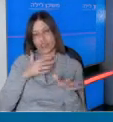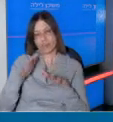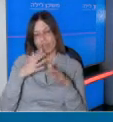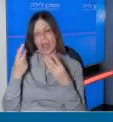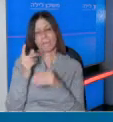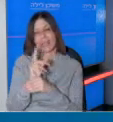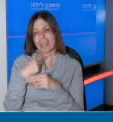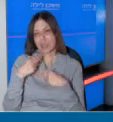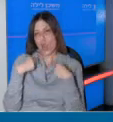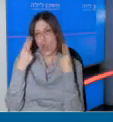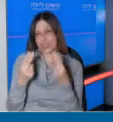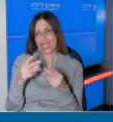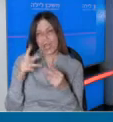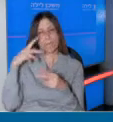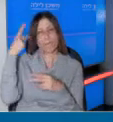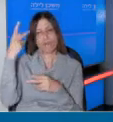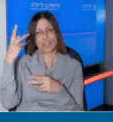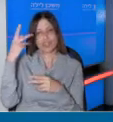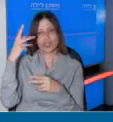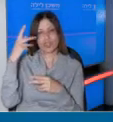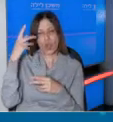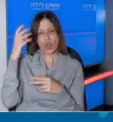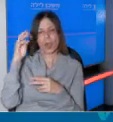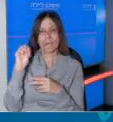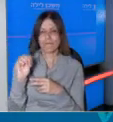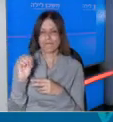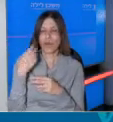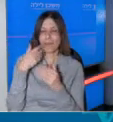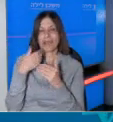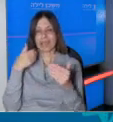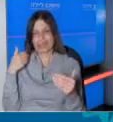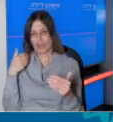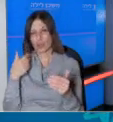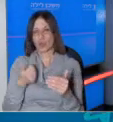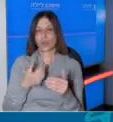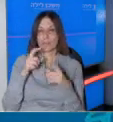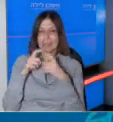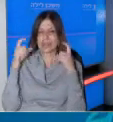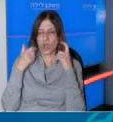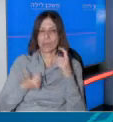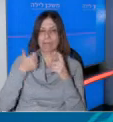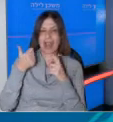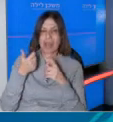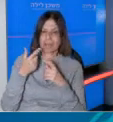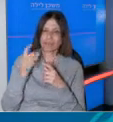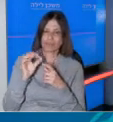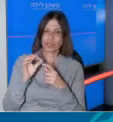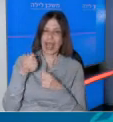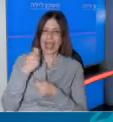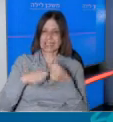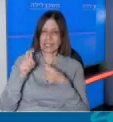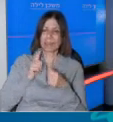אליך, פרופסור מבורך, ההוראות של ראש הממשלה, ריחוק מסכות, בעלי עסקים פרטיים לעבוד מהבית,